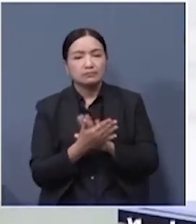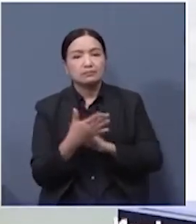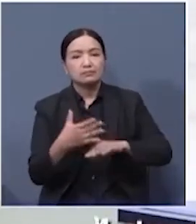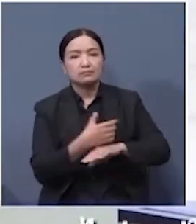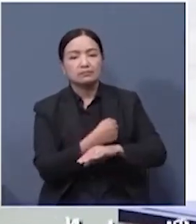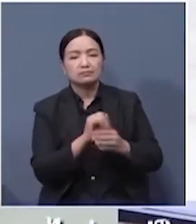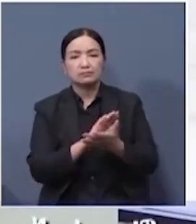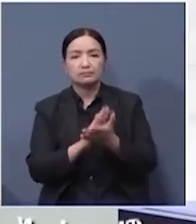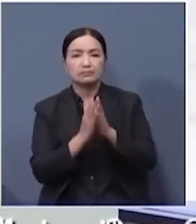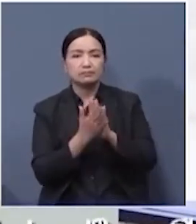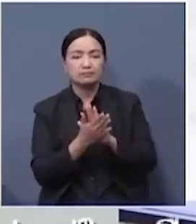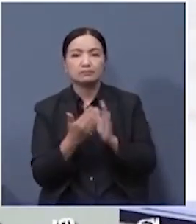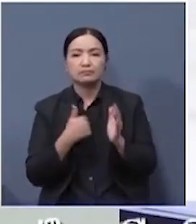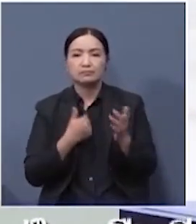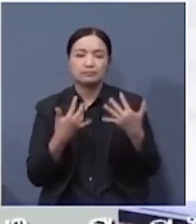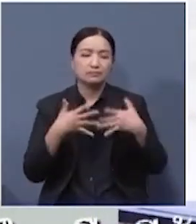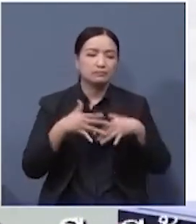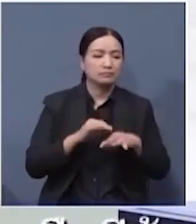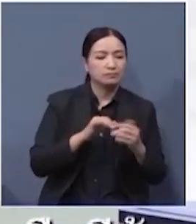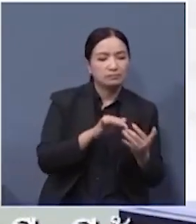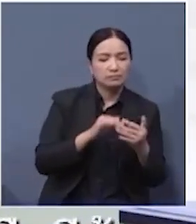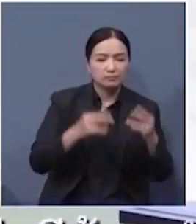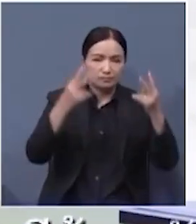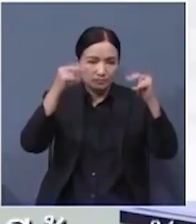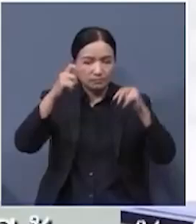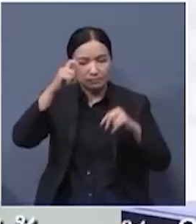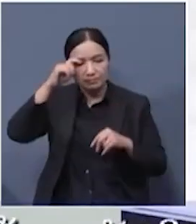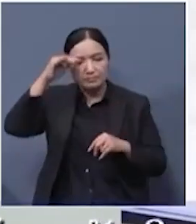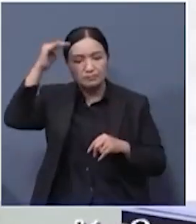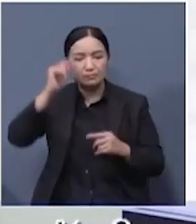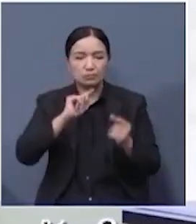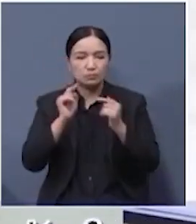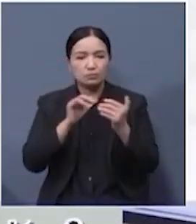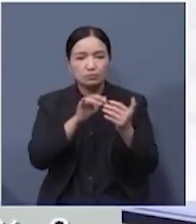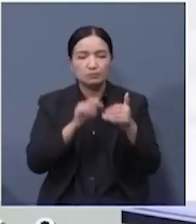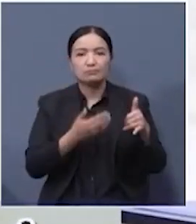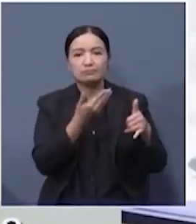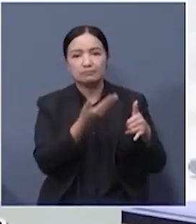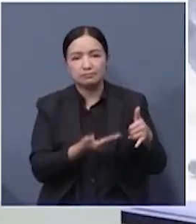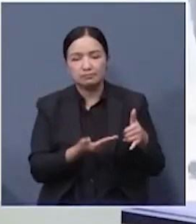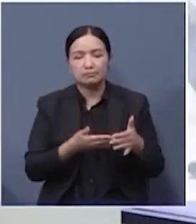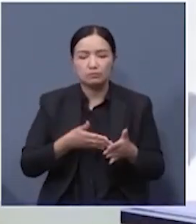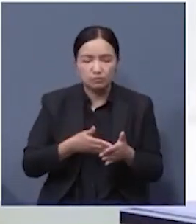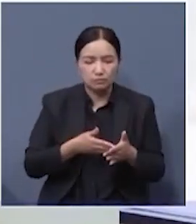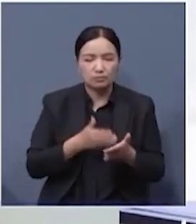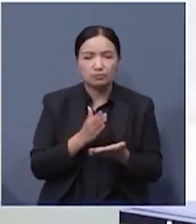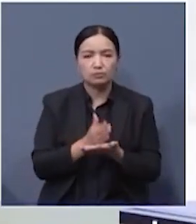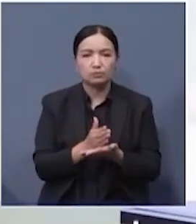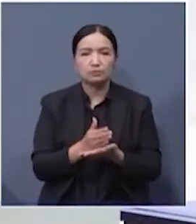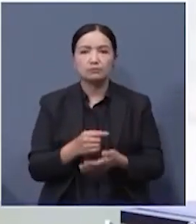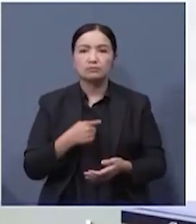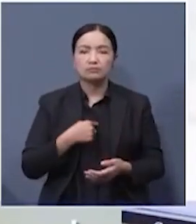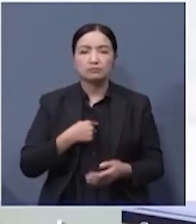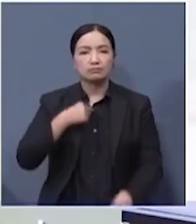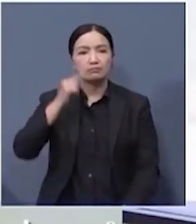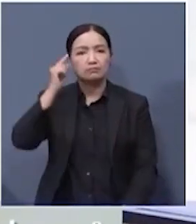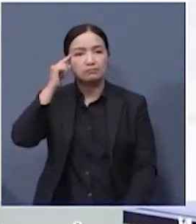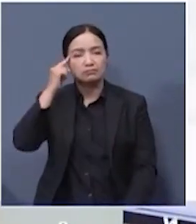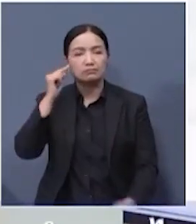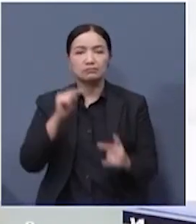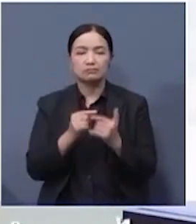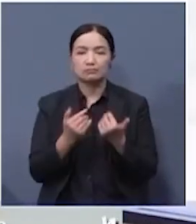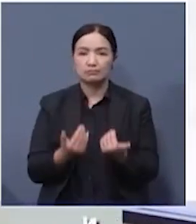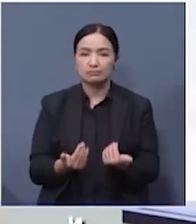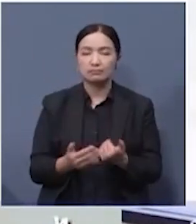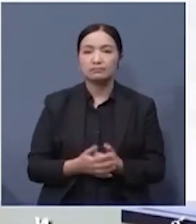เมืองด้วยที่เราประสานติดต่อกับท่านนายกเศรษฐาไว้เนี่ยมันก็ชะงักงันหมดผมยังไม่รู้ว่านะเวล